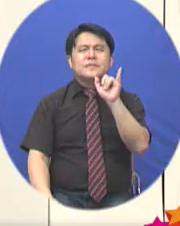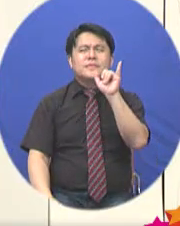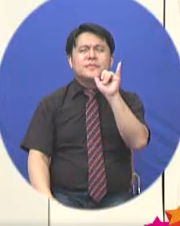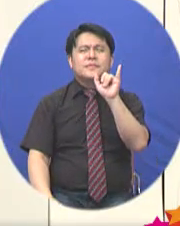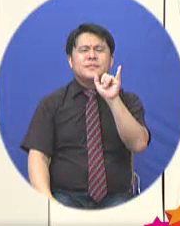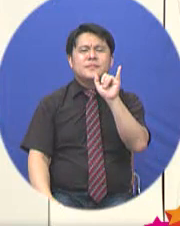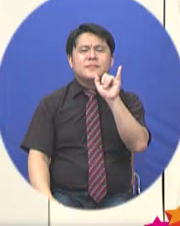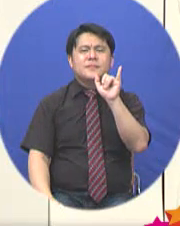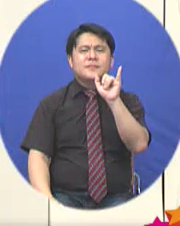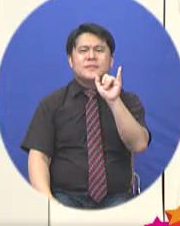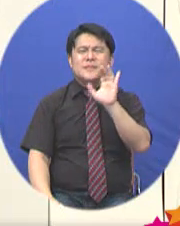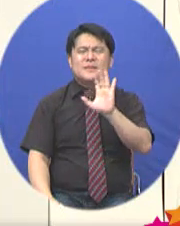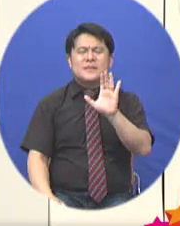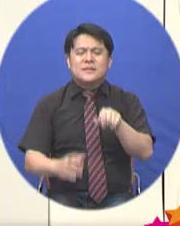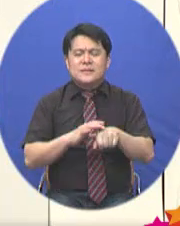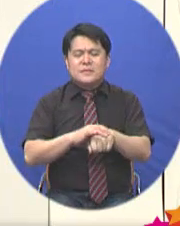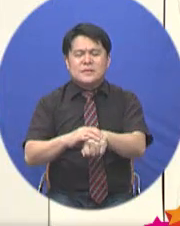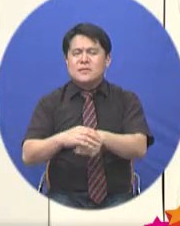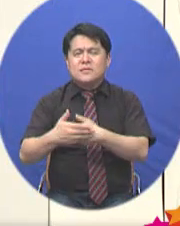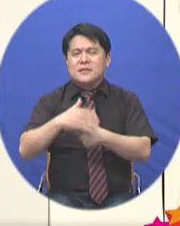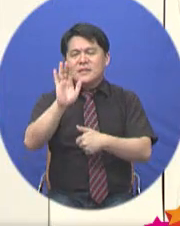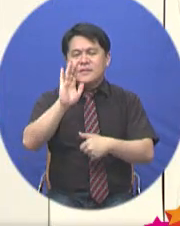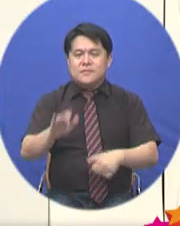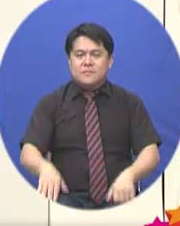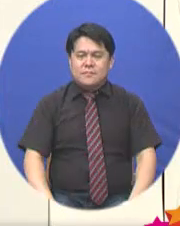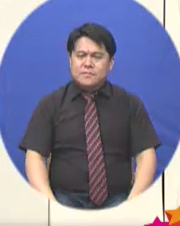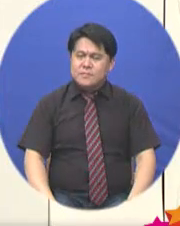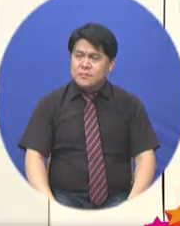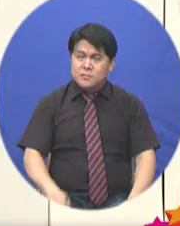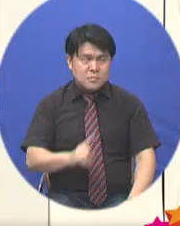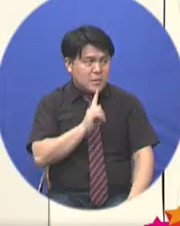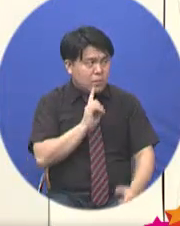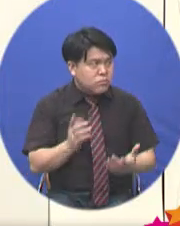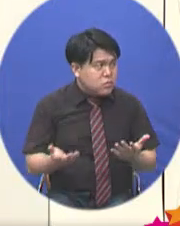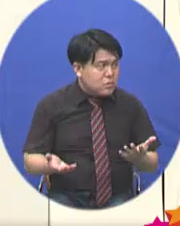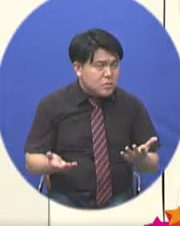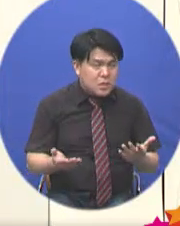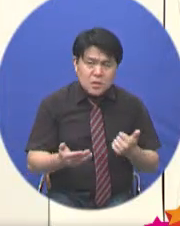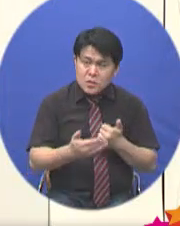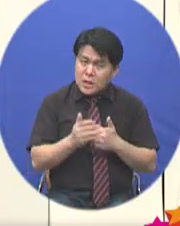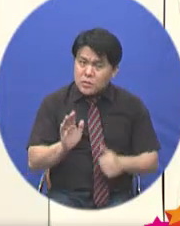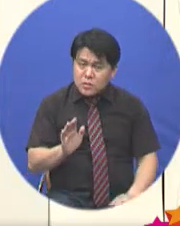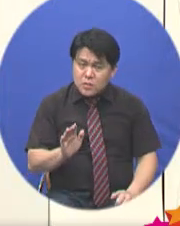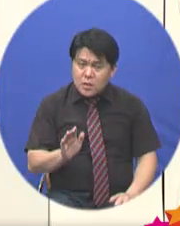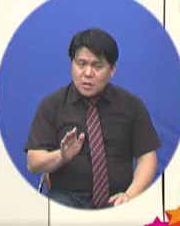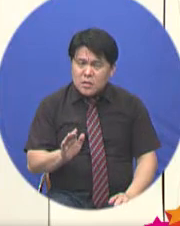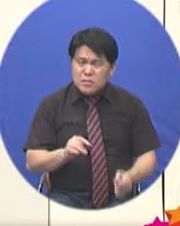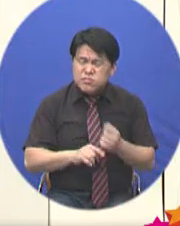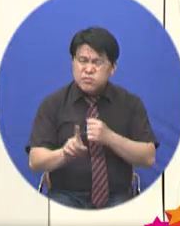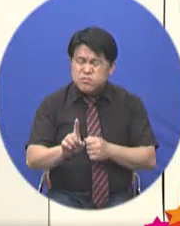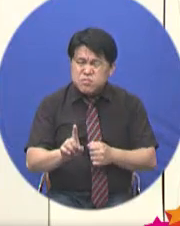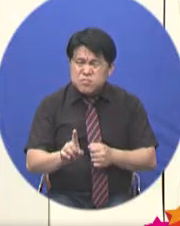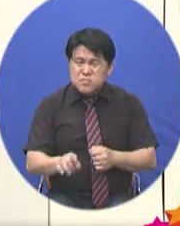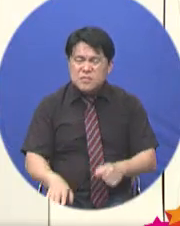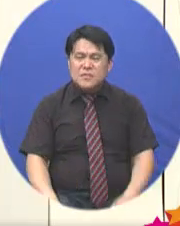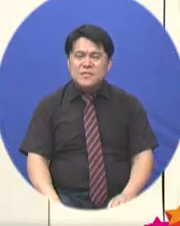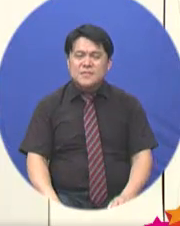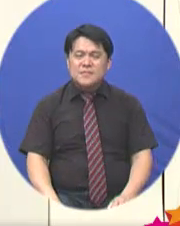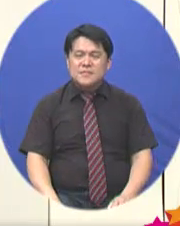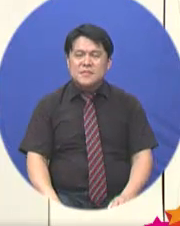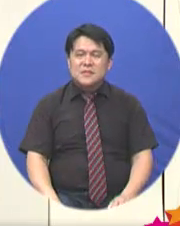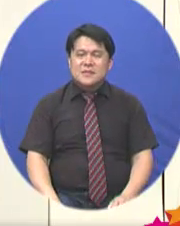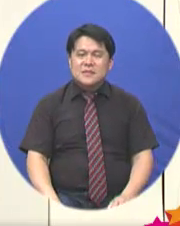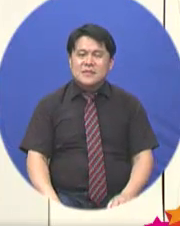있는데 그런 거 안 해줘요. 이게 무슨 말씀이야? 안 해주다니? 그러니까 신경을 좀